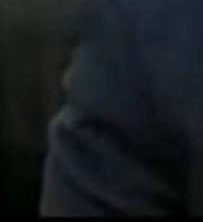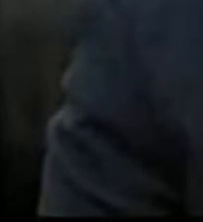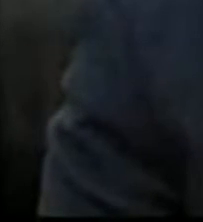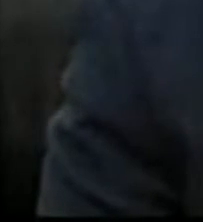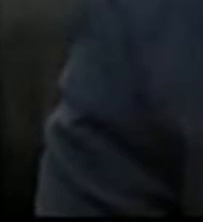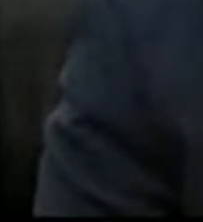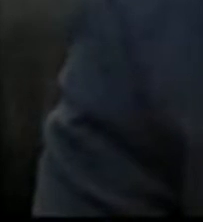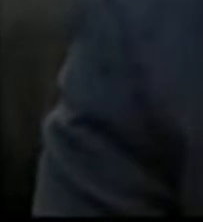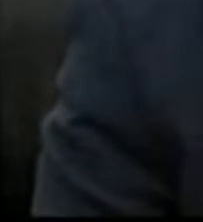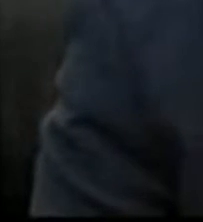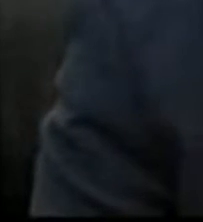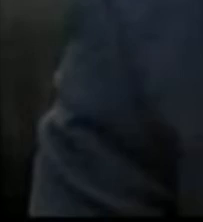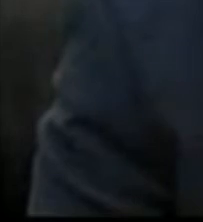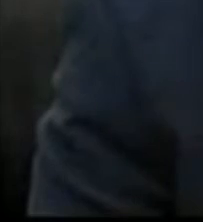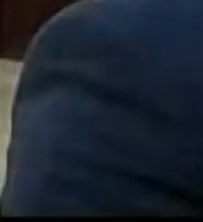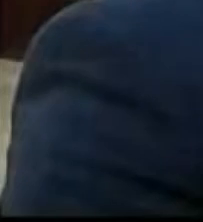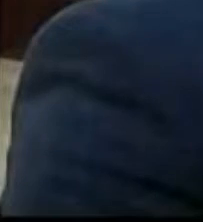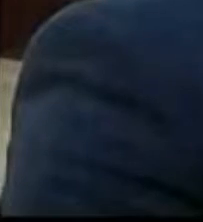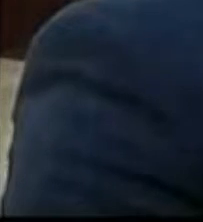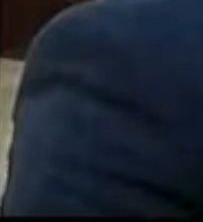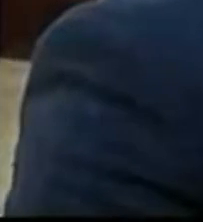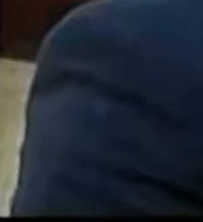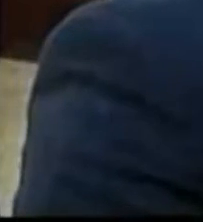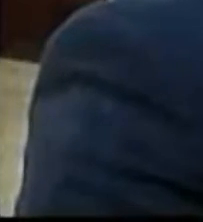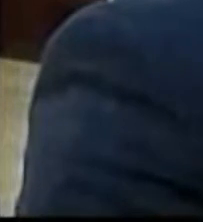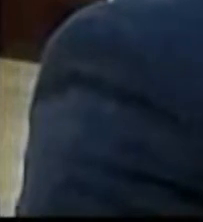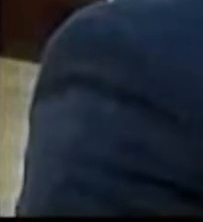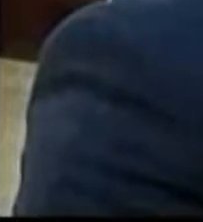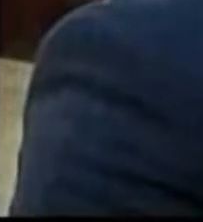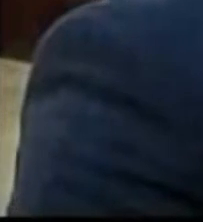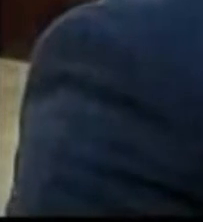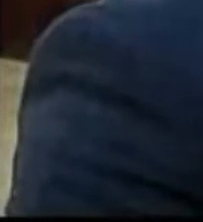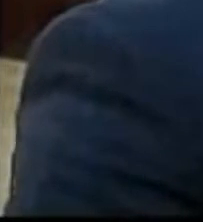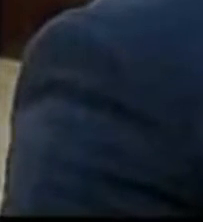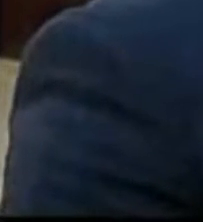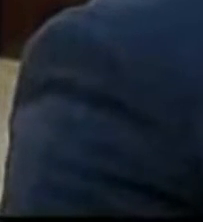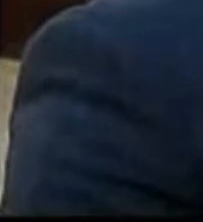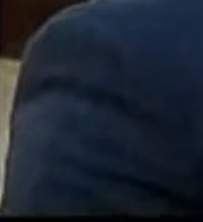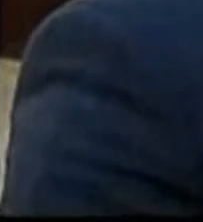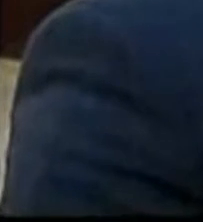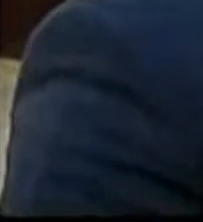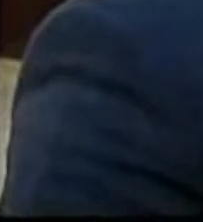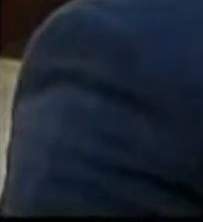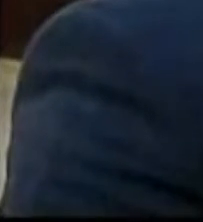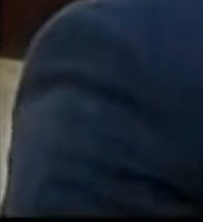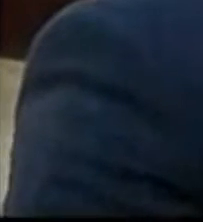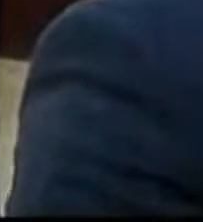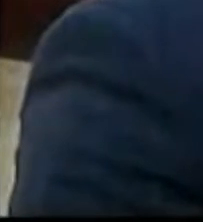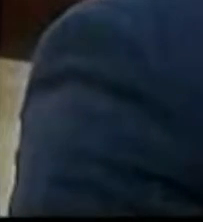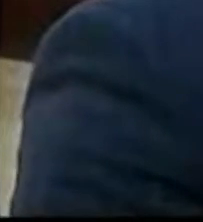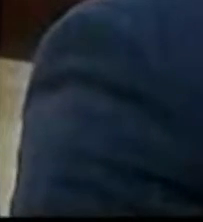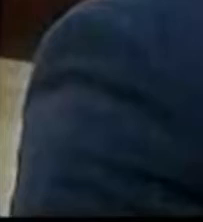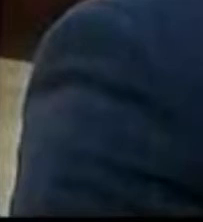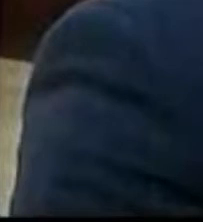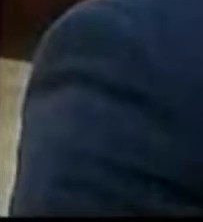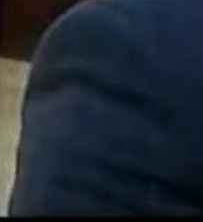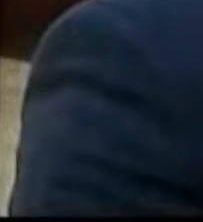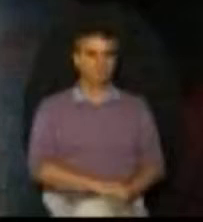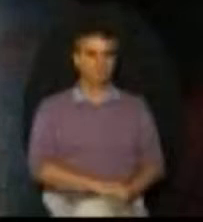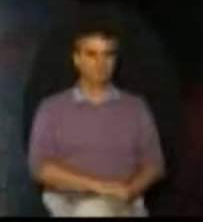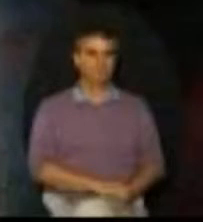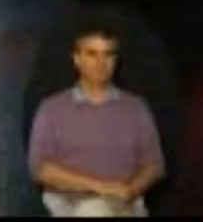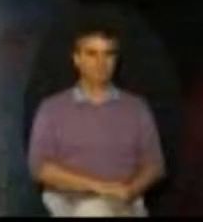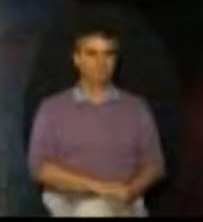החלשות, זה העניים. נגד בכלל לכל מוסד ההימורים בארץ, בכללם לקזינו. החברה בישראל בעיניי לא בשלה